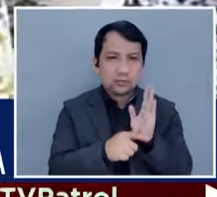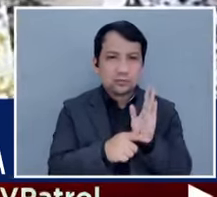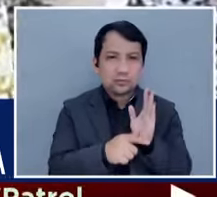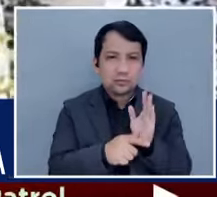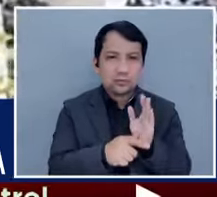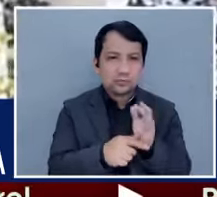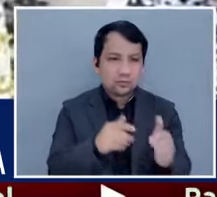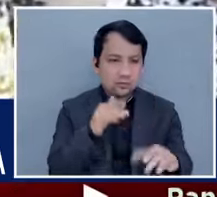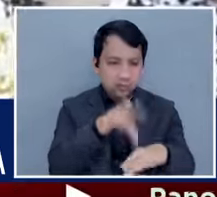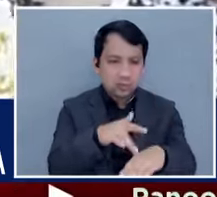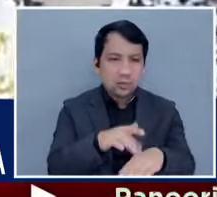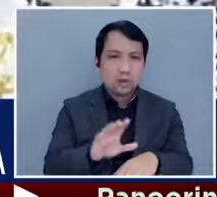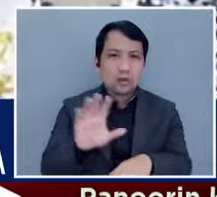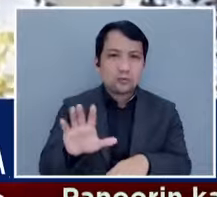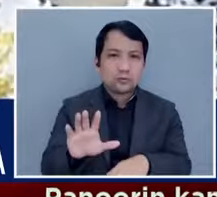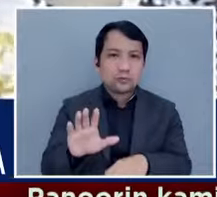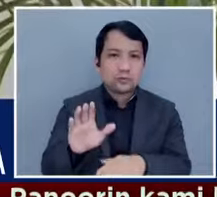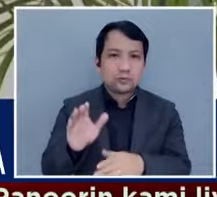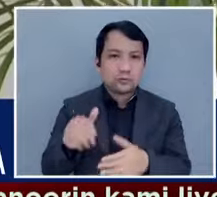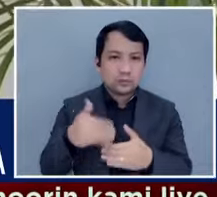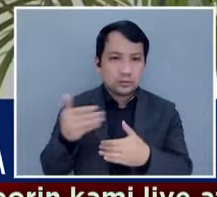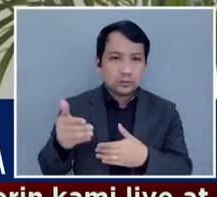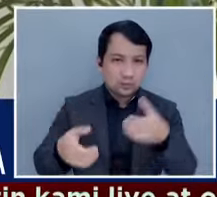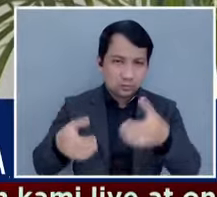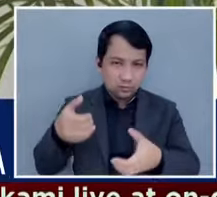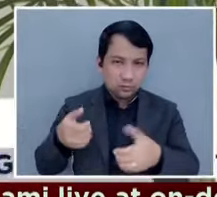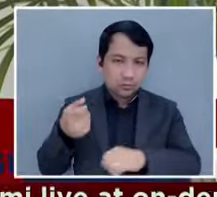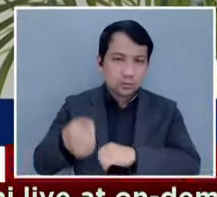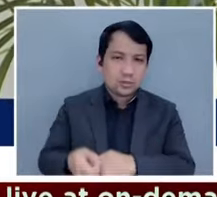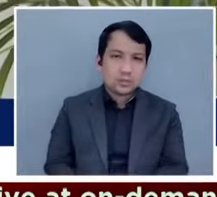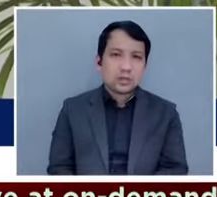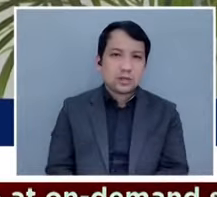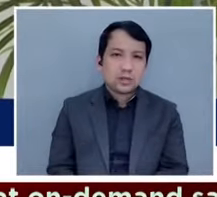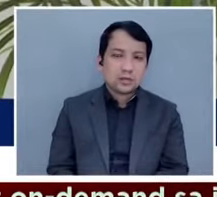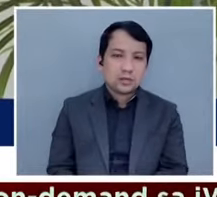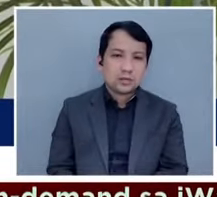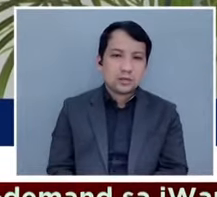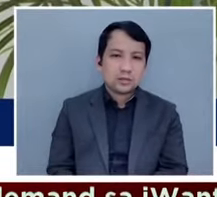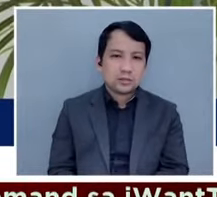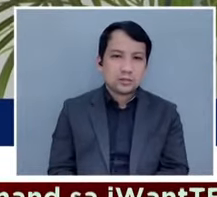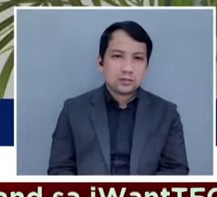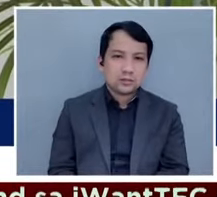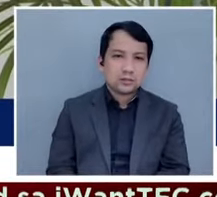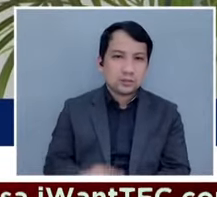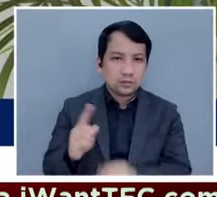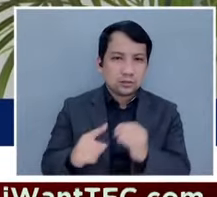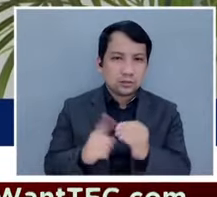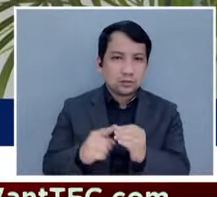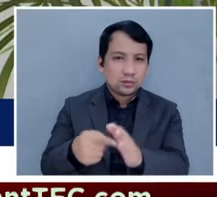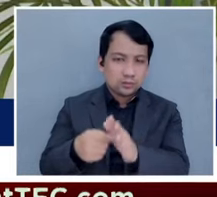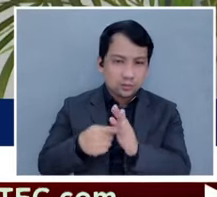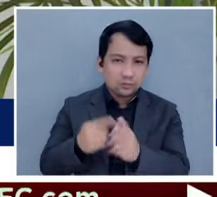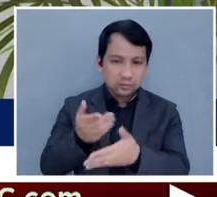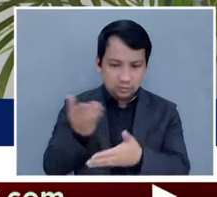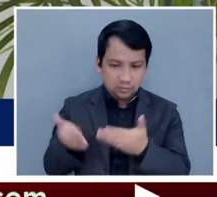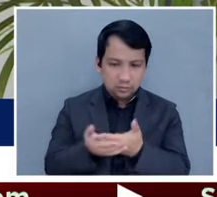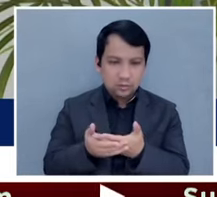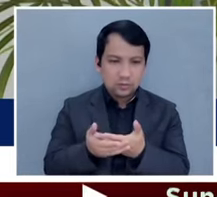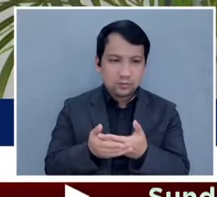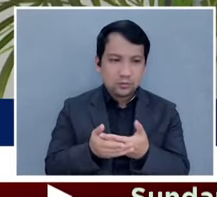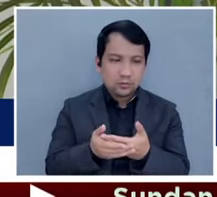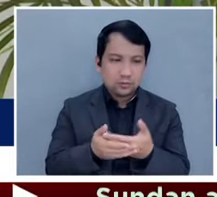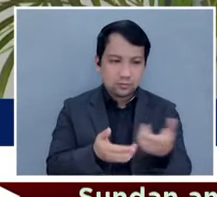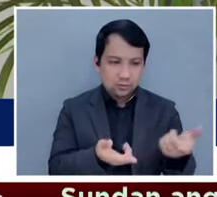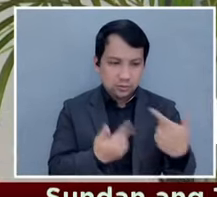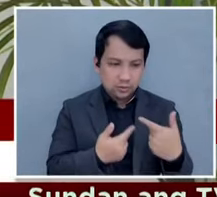himasok na umano ito sa kapangyarihan ng Korte. The respondents in this case, they were required to file a comment within 10 days